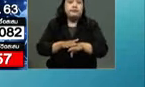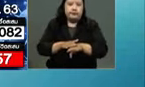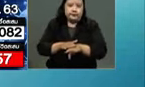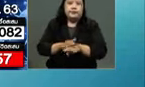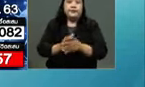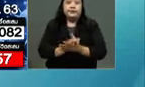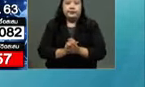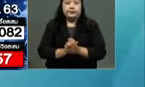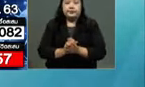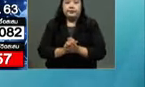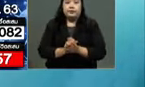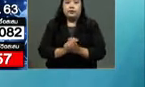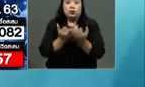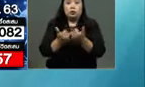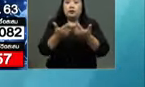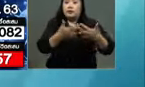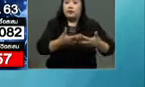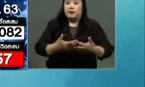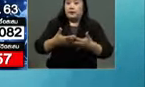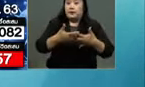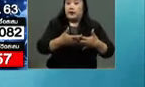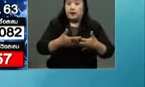อยู่นะครับบราซิลและรัสเซียซึ่งก็ใช้ในการณตอนนี้ก็มีเซ็กส์สถานการณ์ภายในประเทศที่มีความยุ่งเหยิงขึ้นมานะครับก็เป็นความเป็นห่วงเป็นใยของฝ่ายทางด้านเรื่องของสาธารณสุขนะครับว่ามีการชุมนุมอะไรต่างๆนี้อาจจะทำให้ตัวเลขหรือยอดนะครับเพิ่มขึ้นด้วยเราเรียนรู้สถานการณ์โลกเพื่อที่จะมาเตือนคนไทยของเราด้วยกันนะครับทำให้ตอนนี้นะครับเอ่อ3